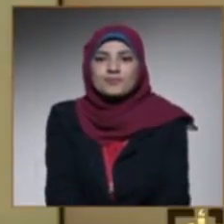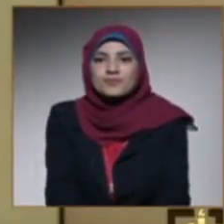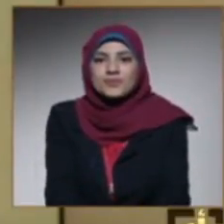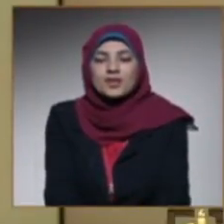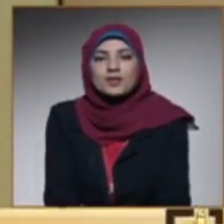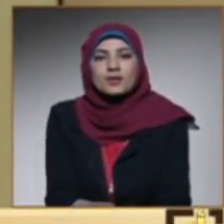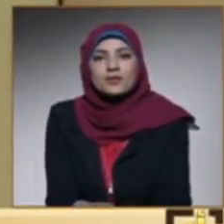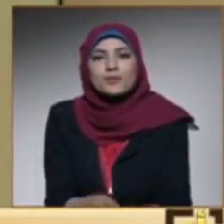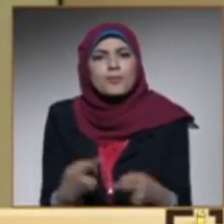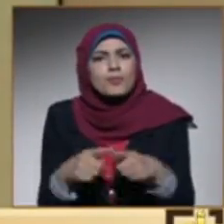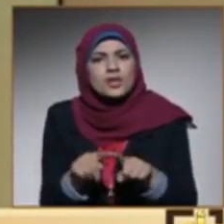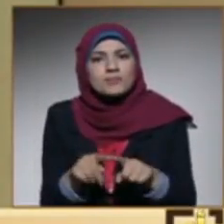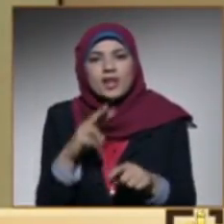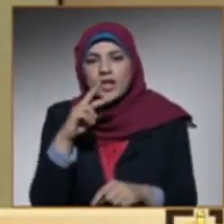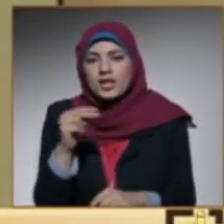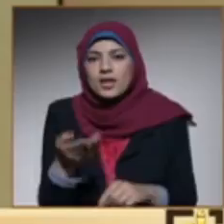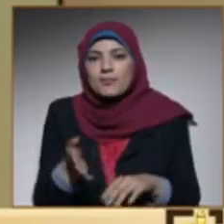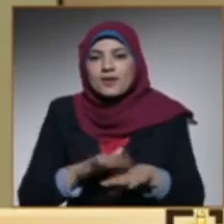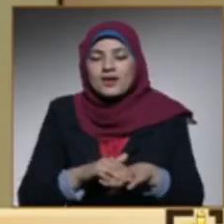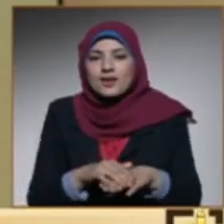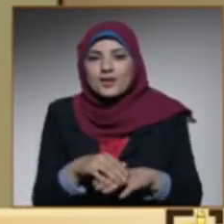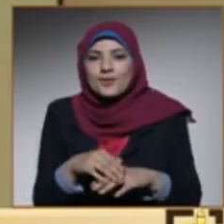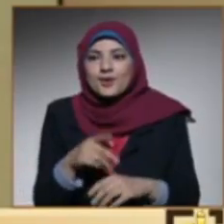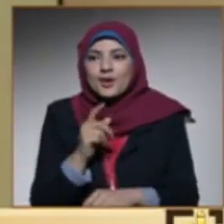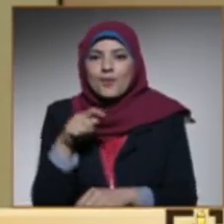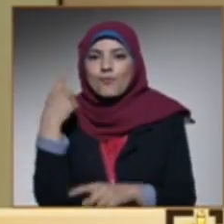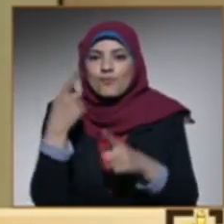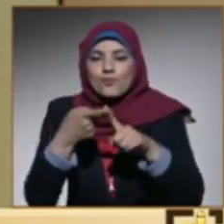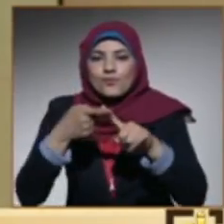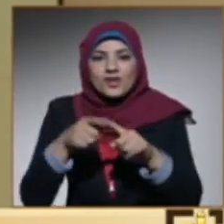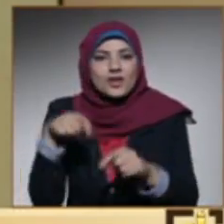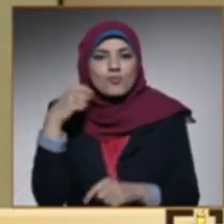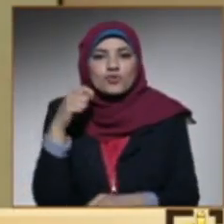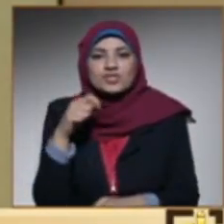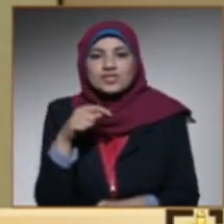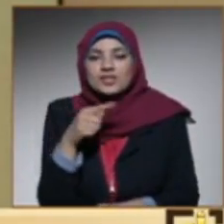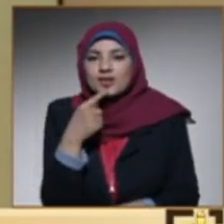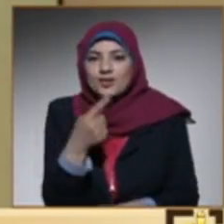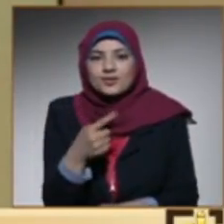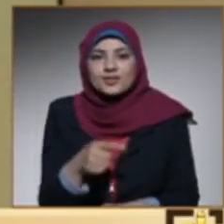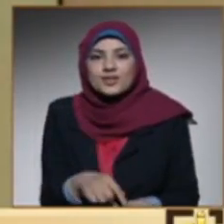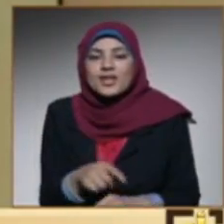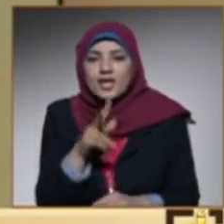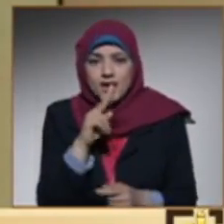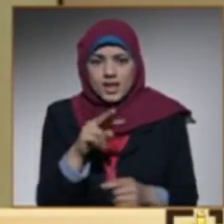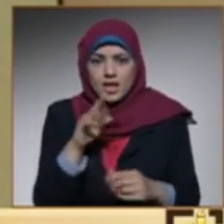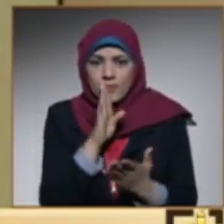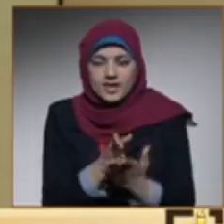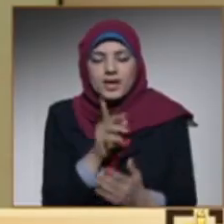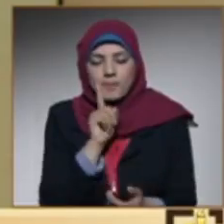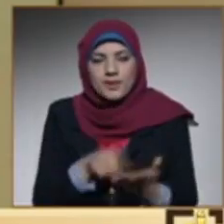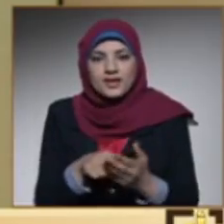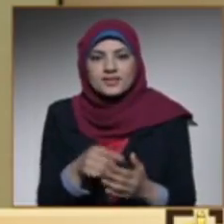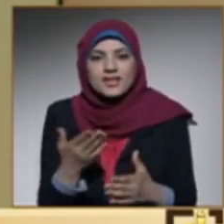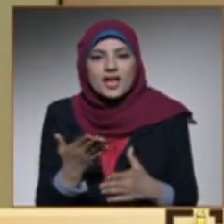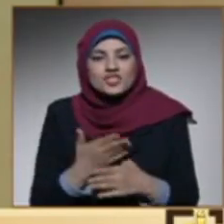هو بالمناسبة الكلام يمكن أو الكلمة اللي قالها مدير أحد الفروع في آخر التقرير هي كلمة حقيقية بجد، لأن يمكن أنا اتعاملت